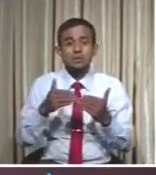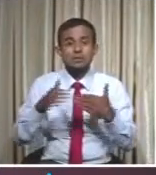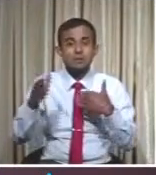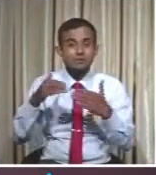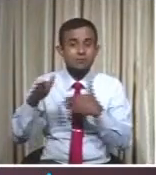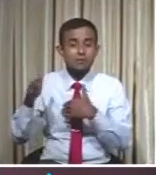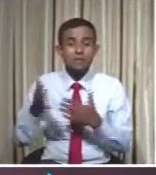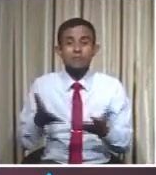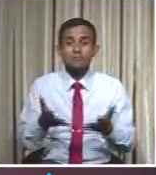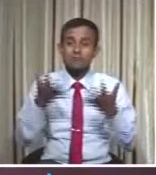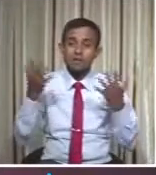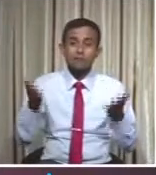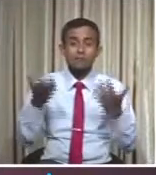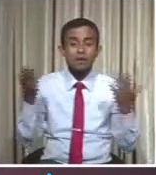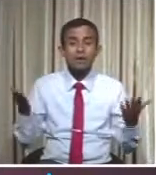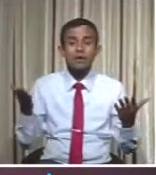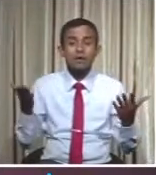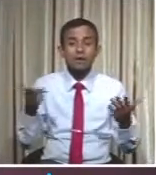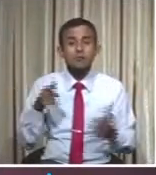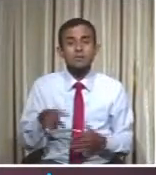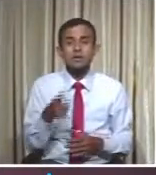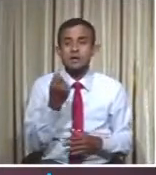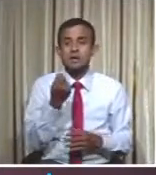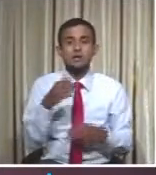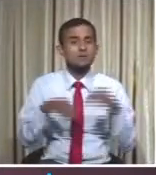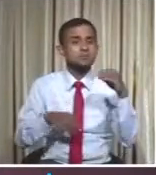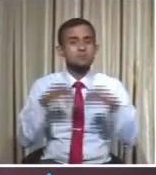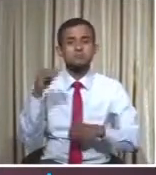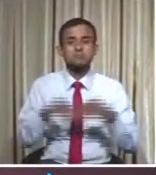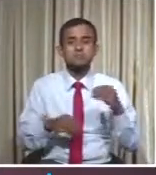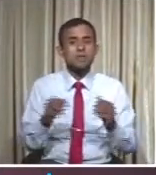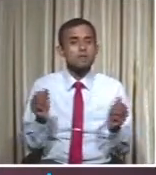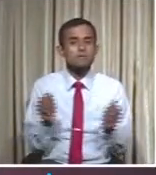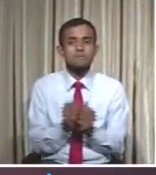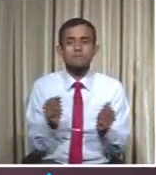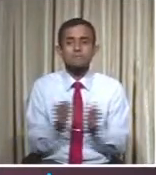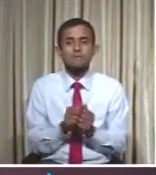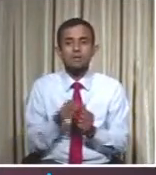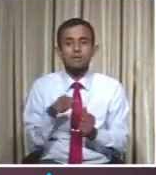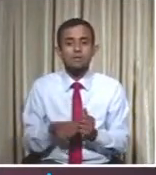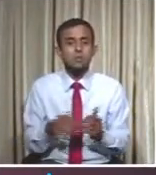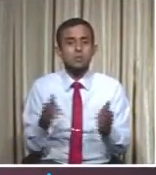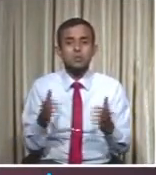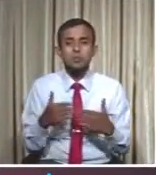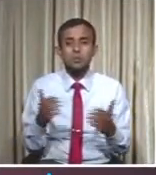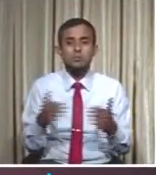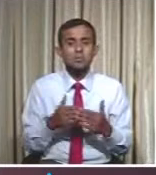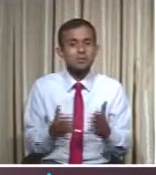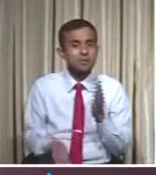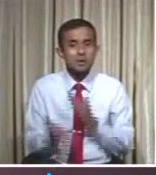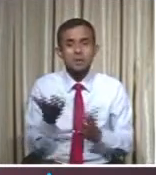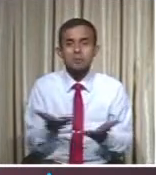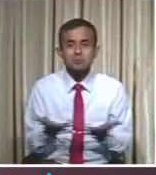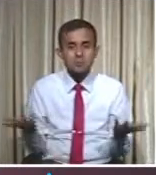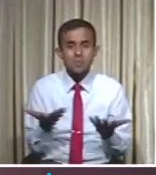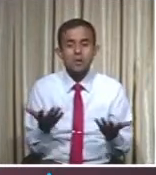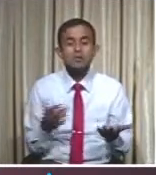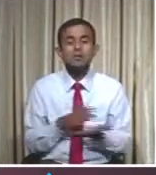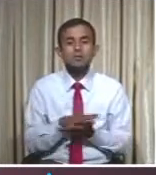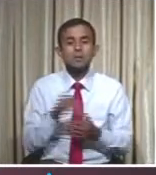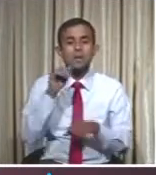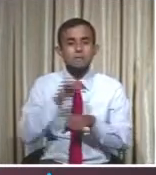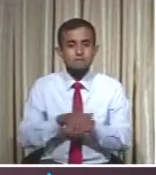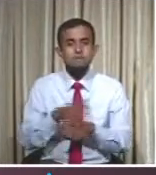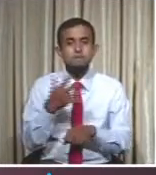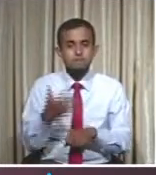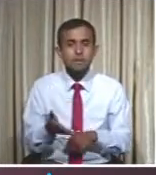අසමානතාවය වර්ධනය කරන මේ ආර්ථික දේශපාලන ප්‍රතිපත්තිවල තව දුරටත් යන්න බැරි බව අපිට හොඳින් ඔප්පු වෙනවා